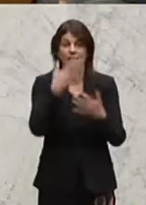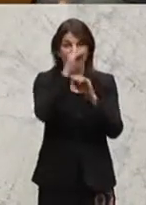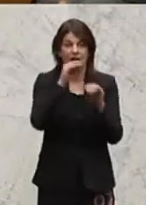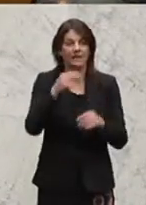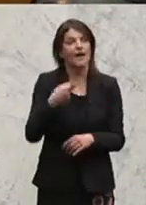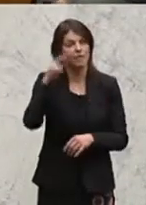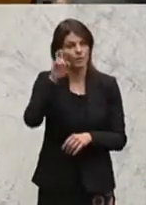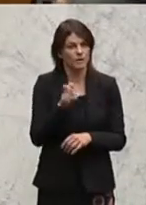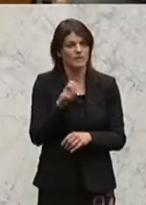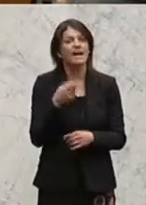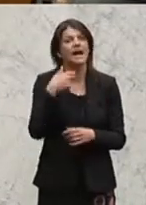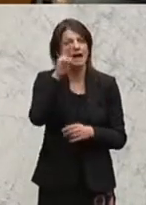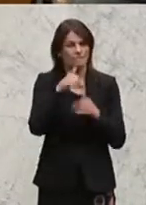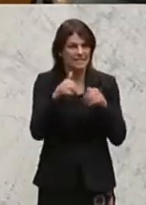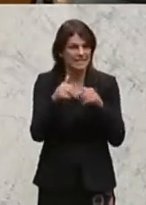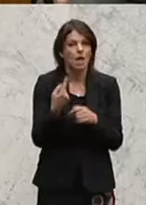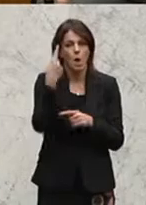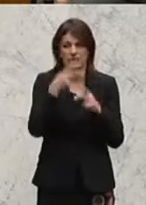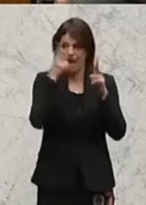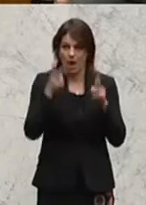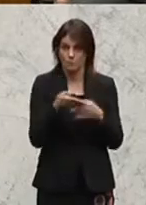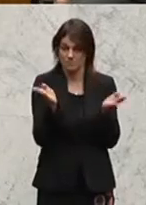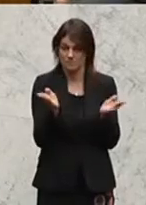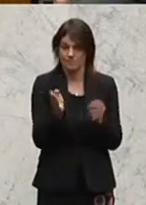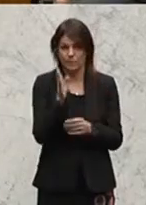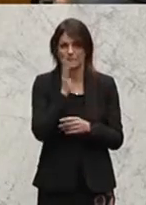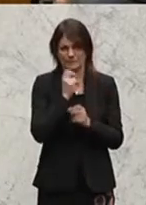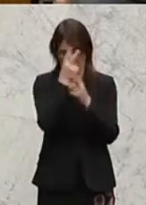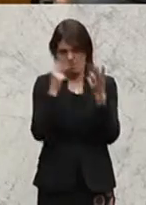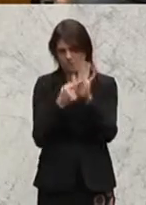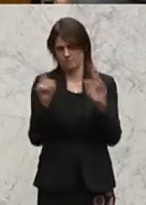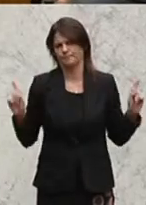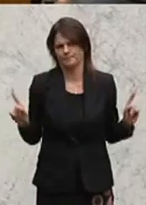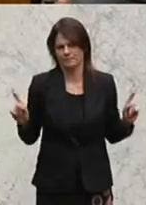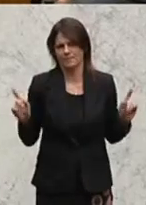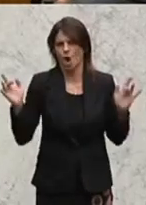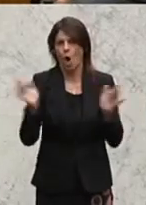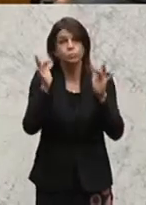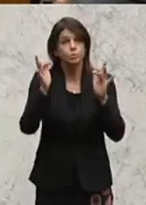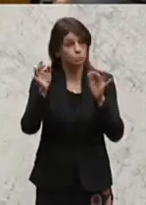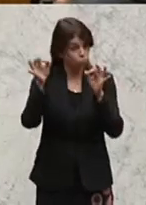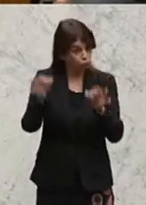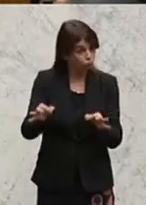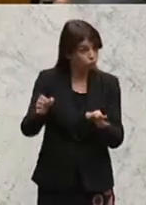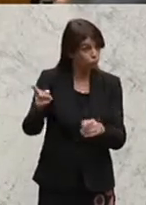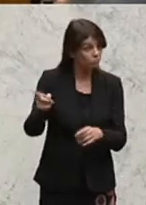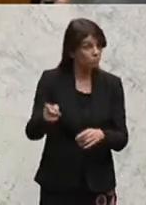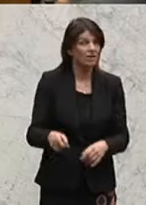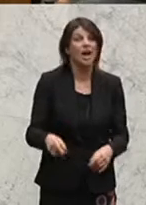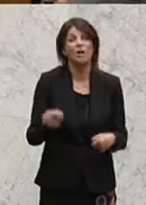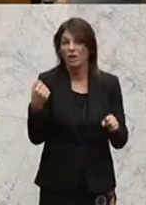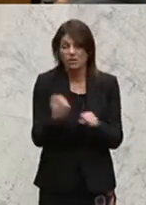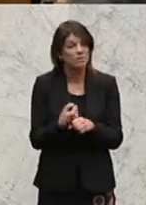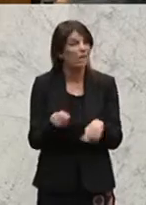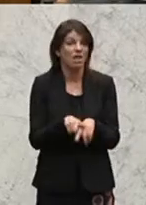Sehr geehrter Herr Vorsitzender, Herr Minister, Hohes Haus. Also eines muss klargestellt werden, die Opposition hat recht, aber sie liegt